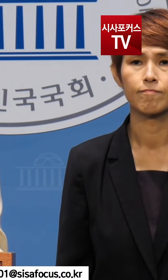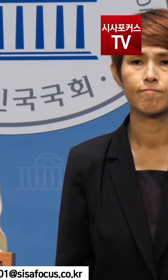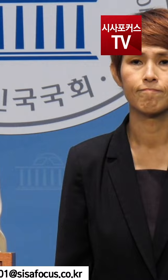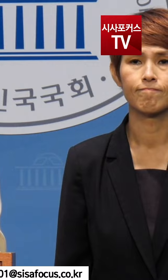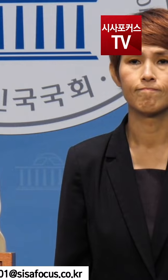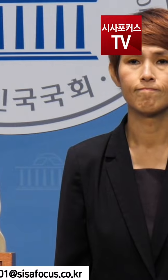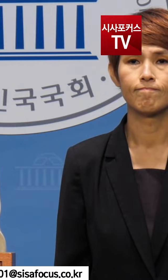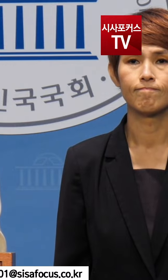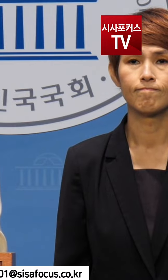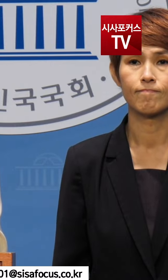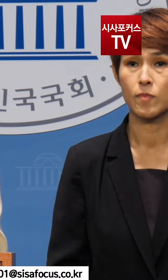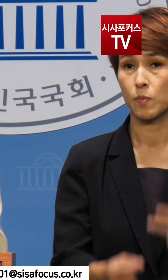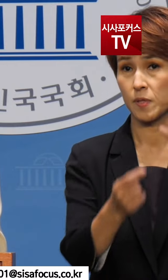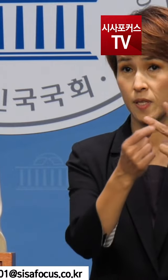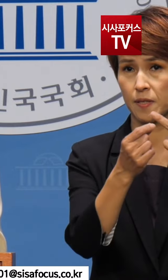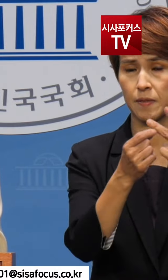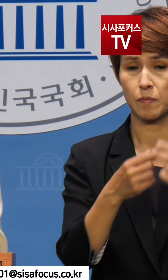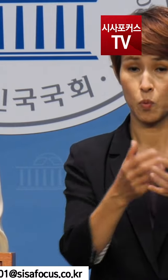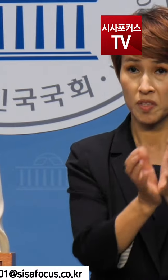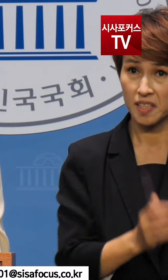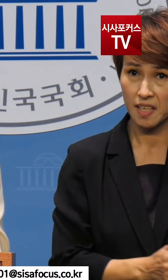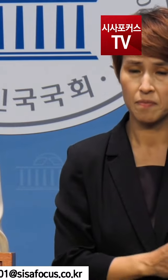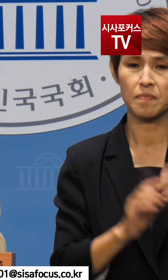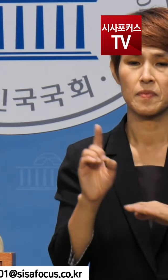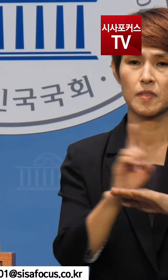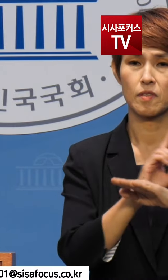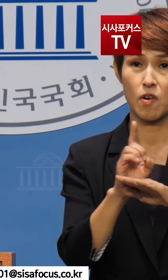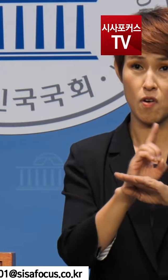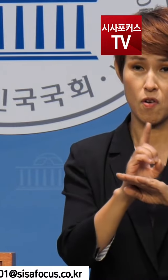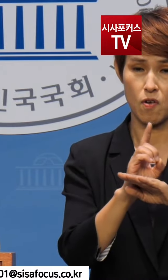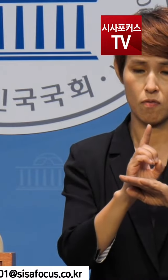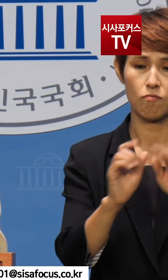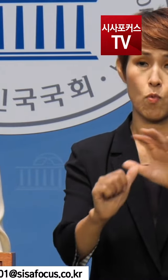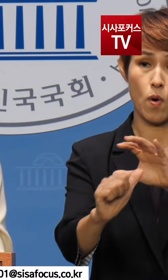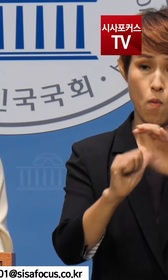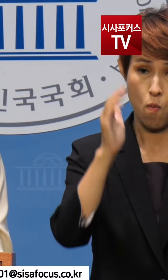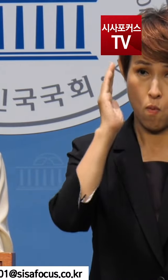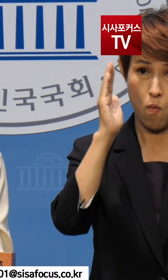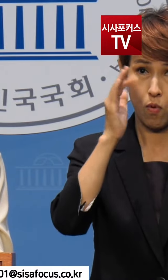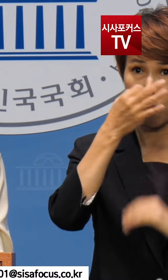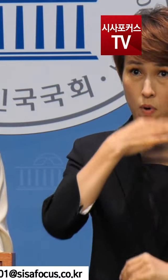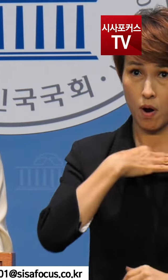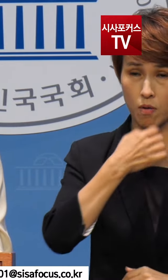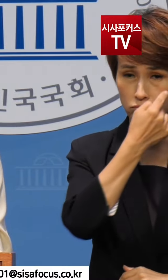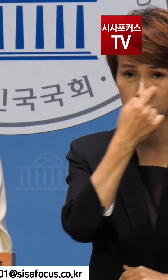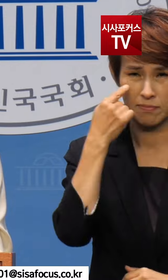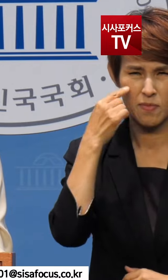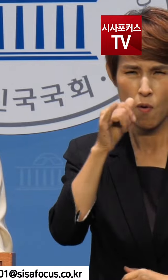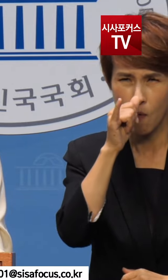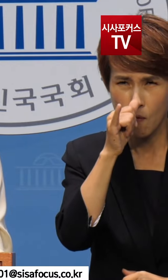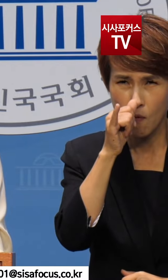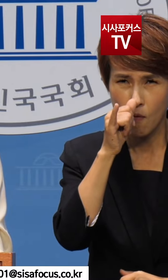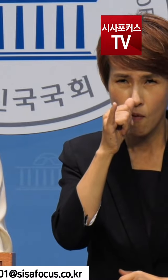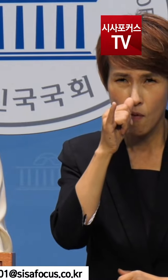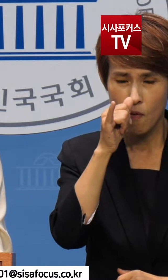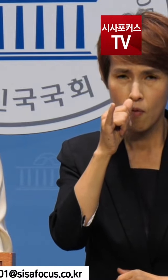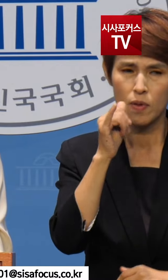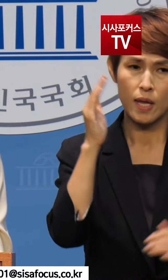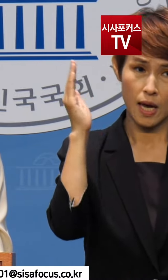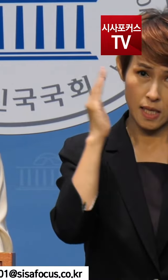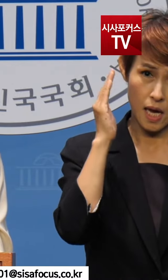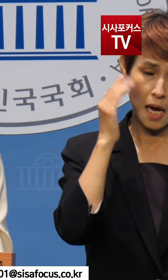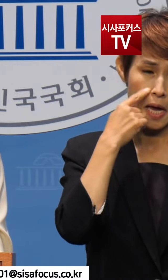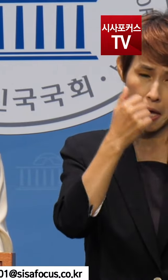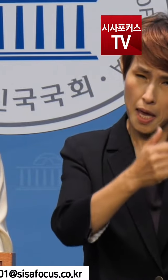마지막입니다. 7째 제2원장은 디지털 도구를 활용하는 수업의 효과는 검증된 것인지 학생을